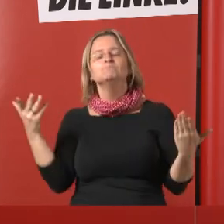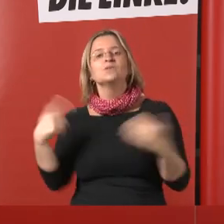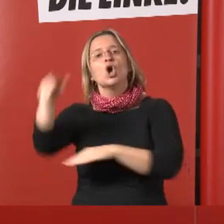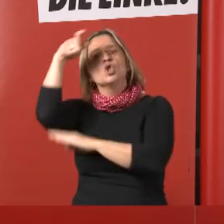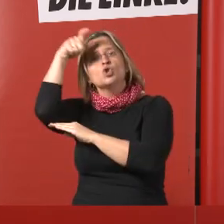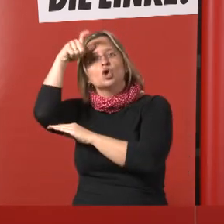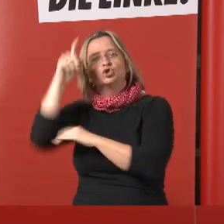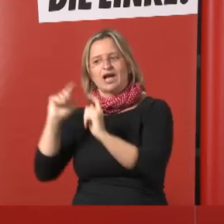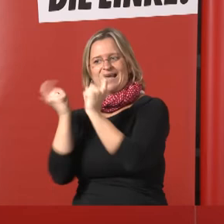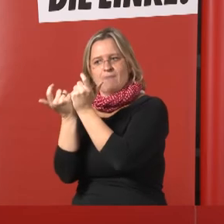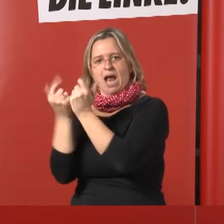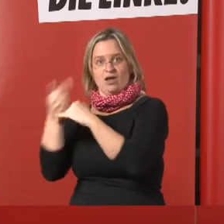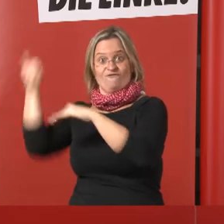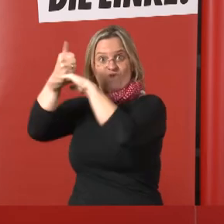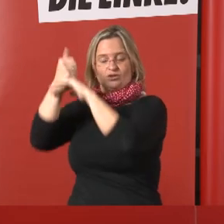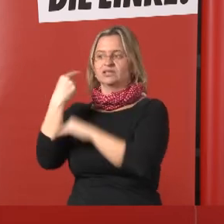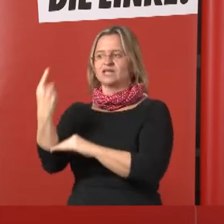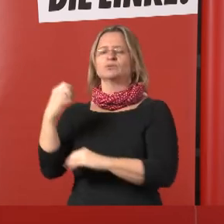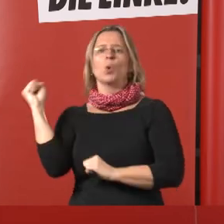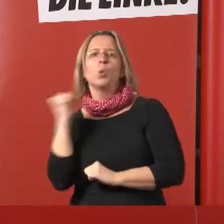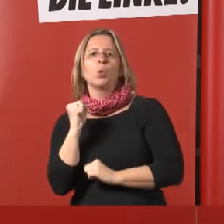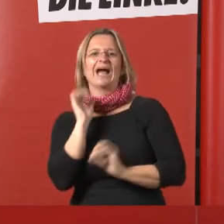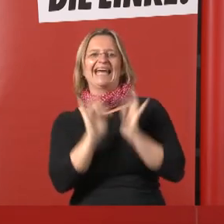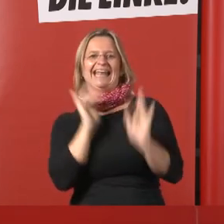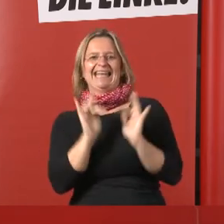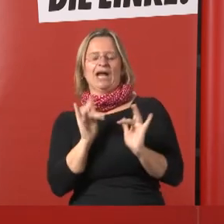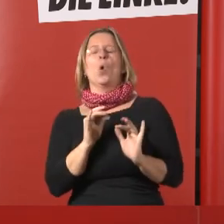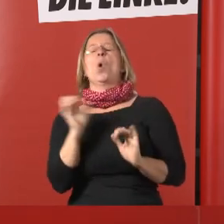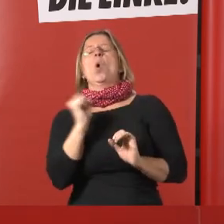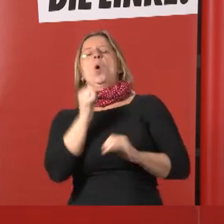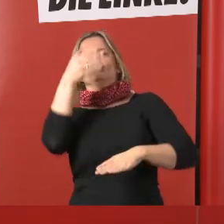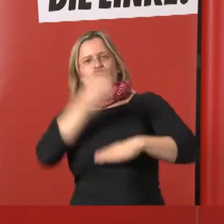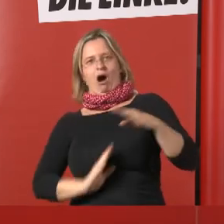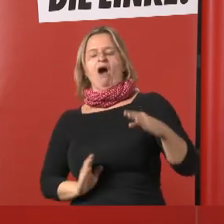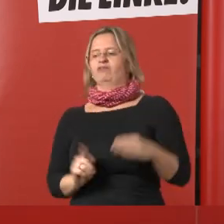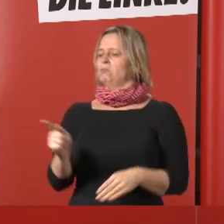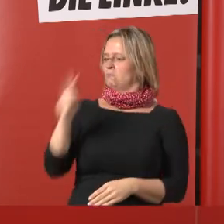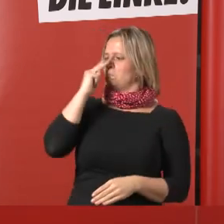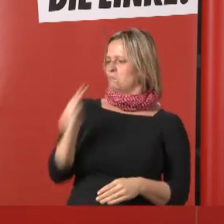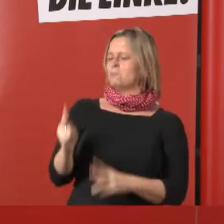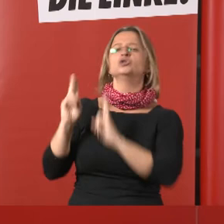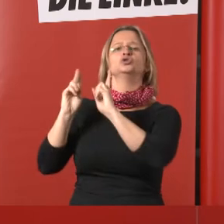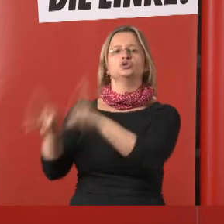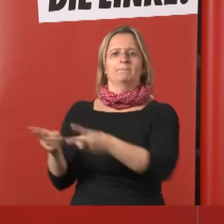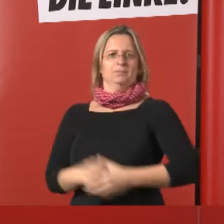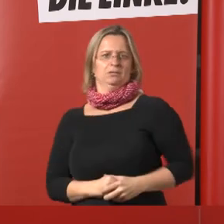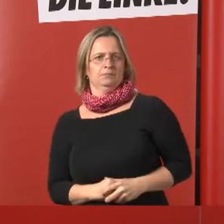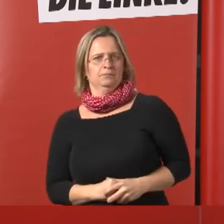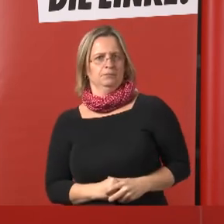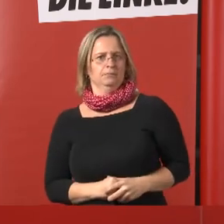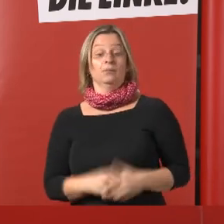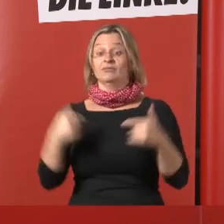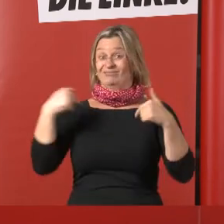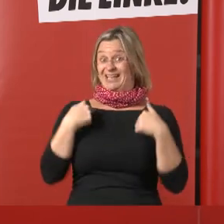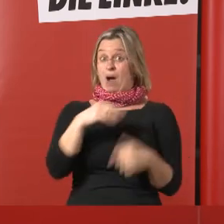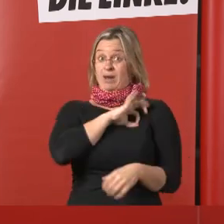Beteiligung. Der Vorsitzende der türkischen Gemeinde hat ja eine sehr scharfe Kritik formuliert. Wir können der uns aber bloß anschließen. Und